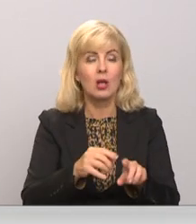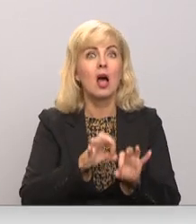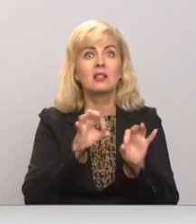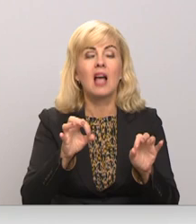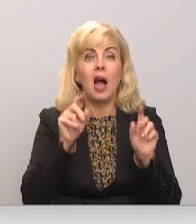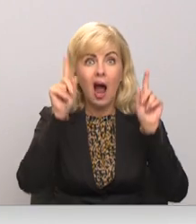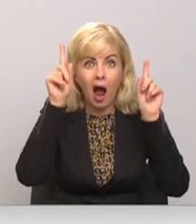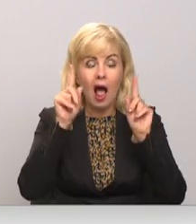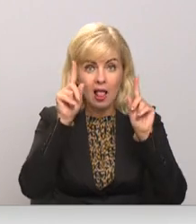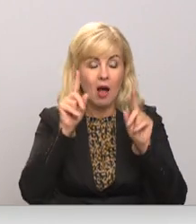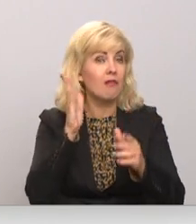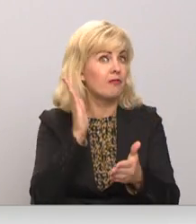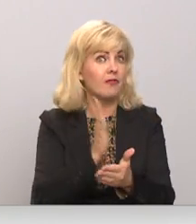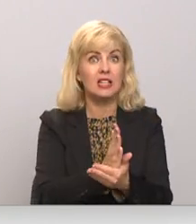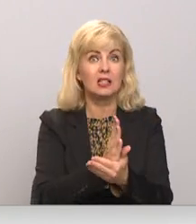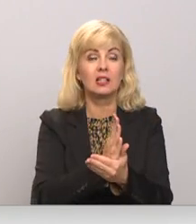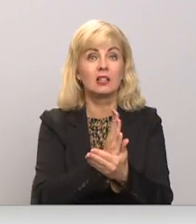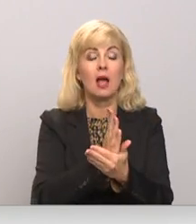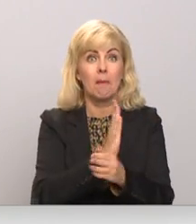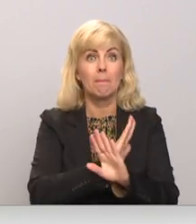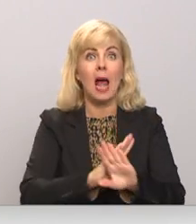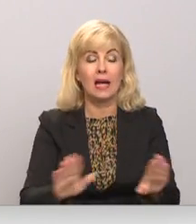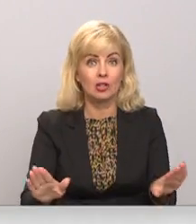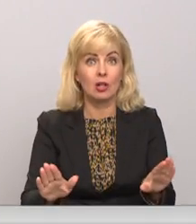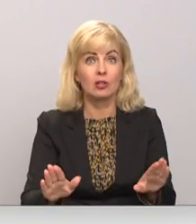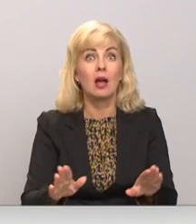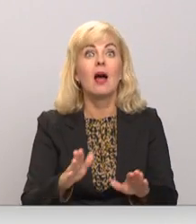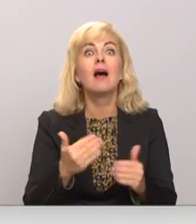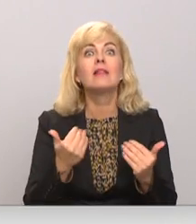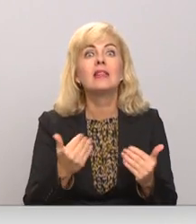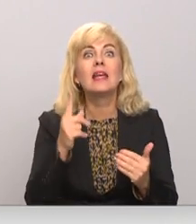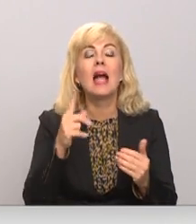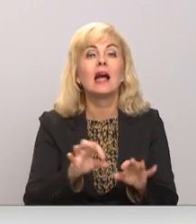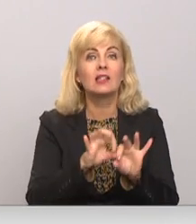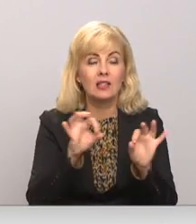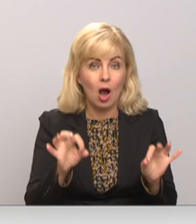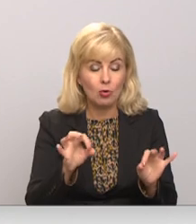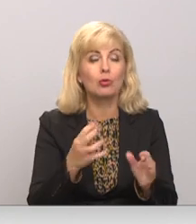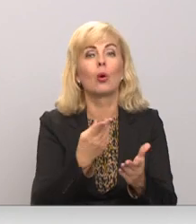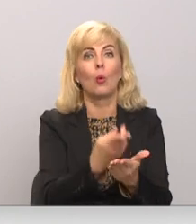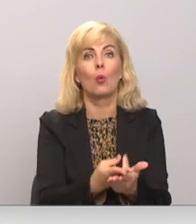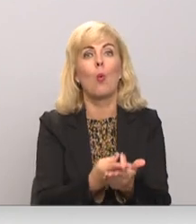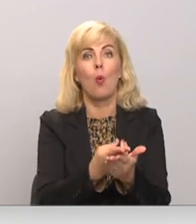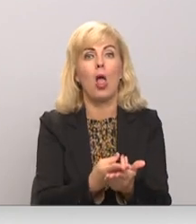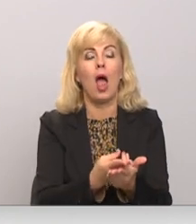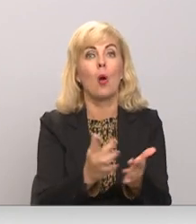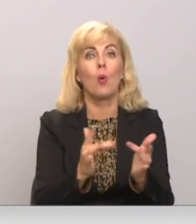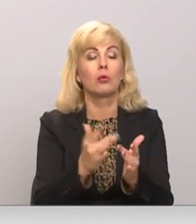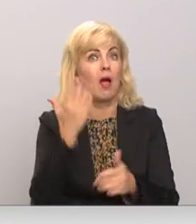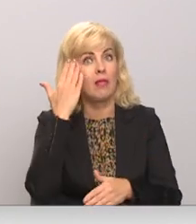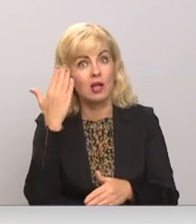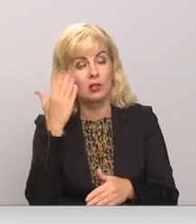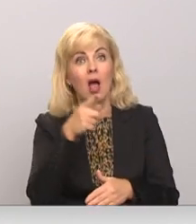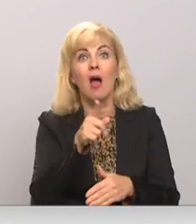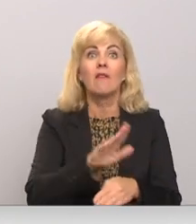man likās, ka viss ies uz beigām, ka nu jau tagad beigsies viss, tad tikai sākās. Nu, tad es tā gulēju gultā, es nezināju, vai ir diena